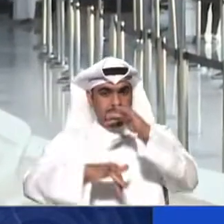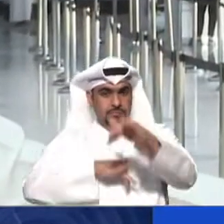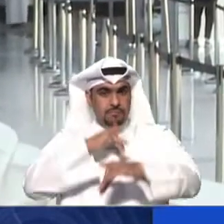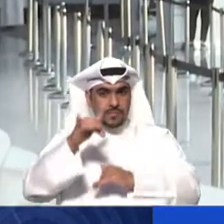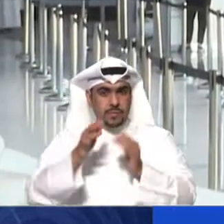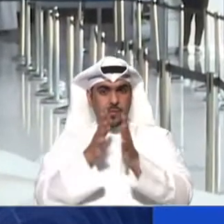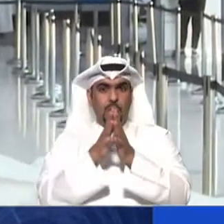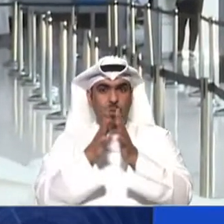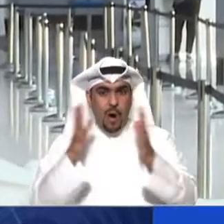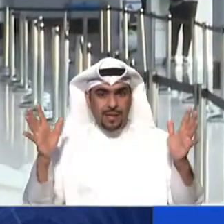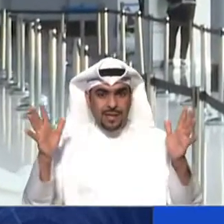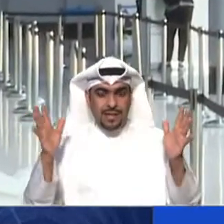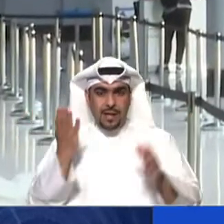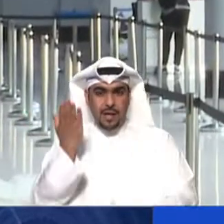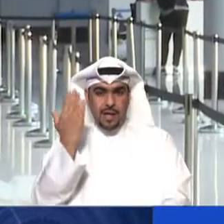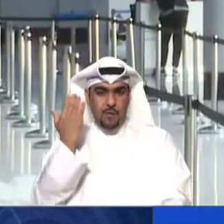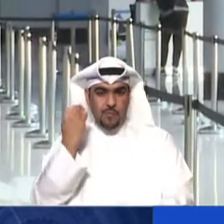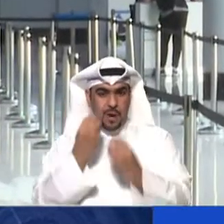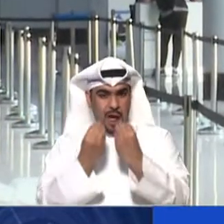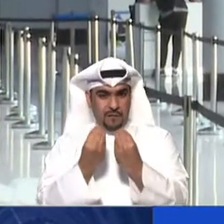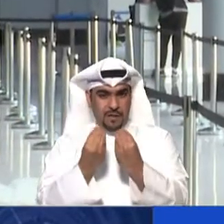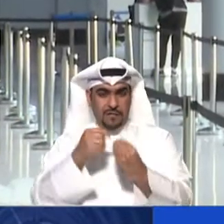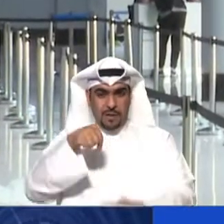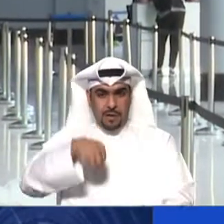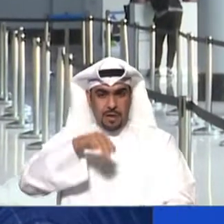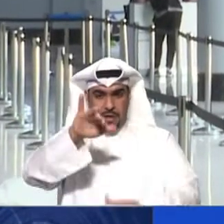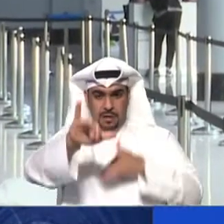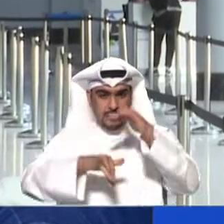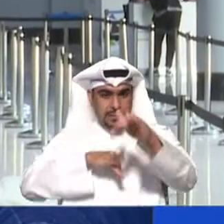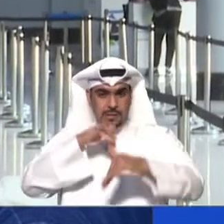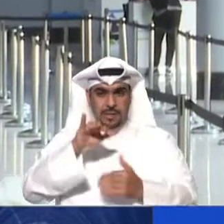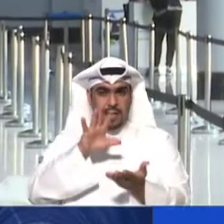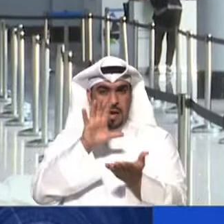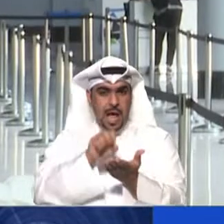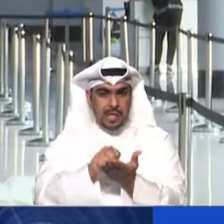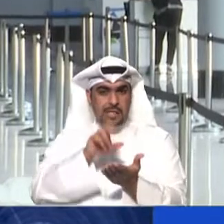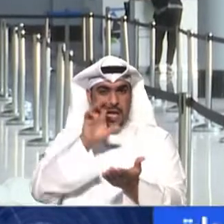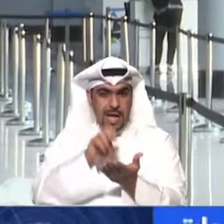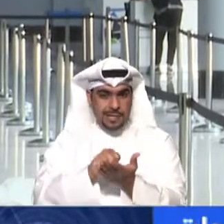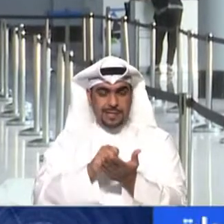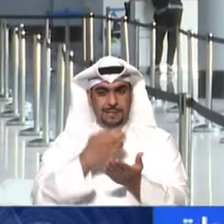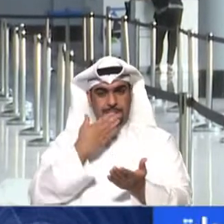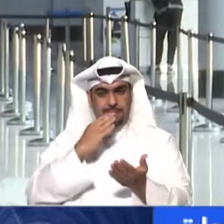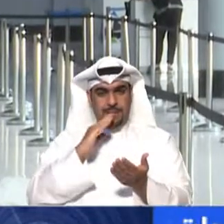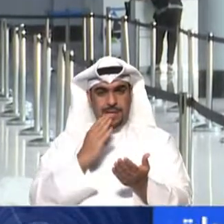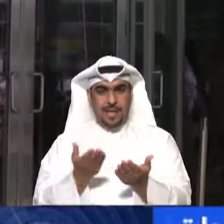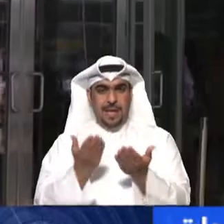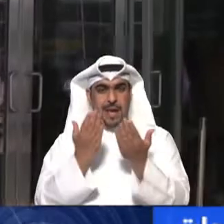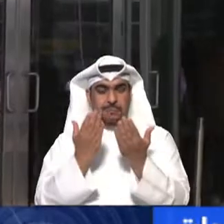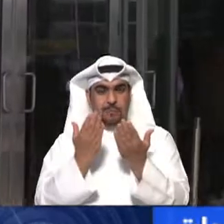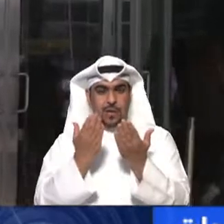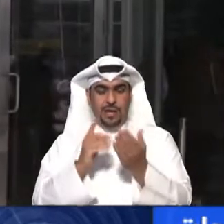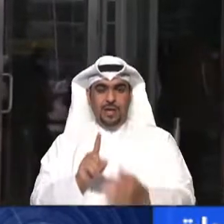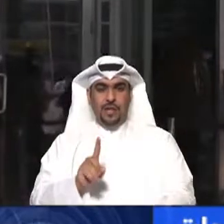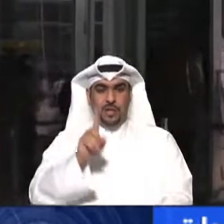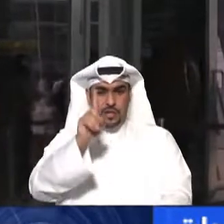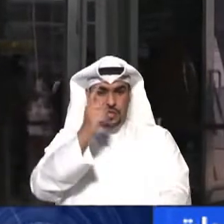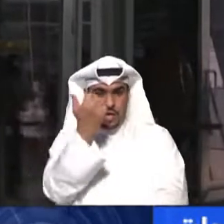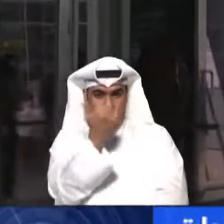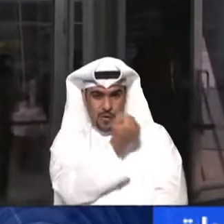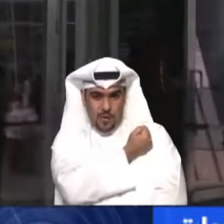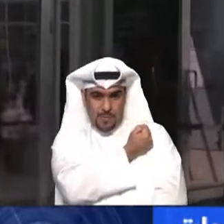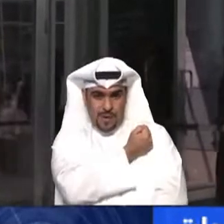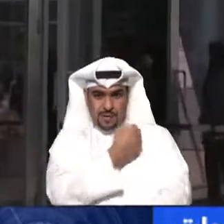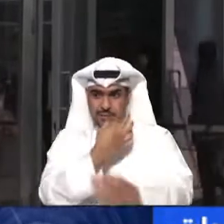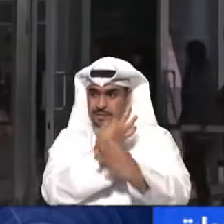زاد عند الناس، وهذا شيء الحمد لله يعني نحمد الله عليه عشان ساعدنا في التخلص من هذه الجائحة وأن نعديها بسلام. المناعة